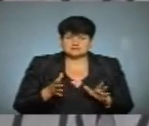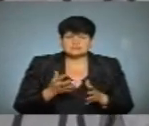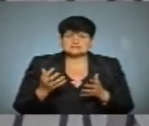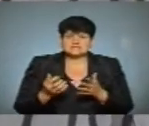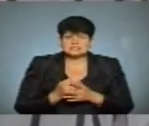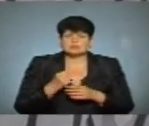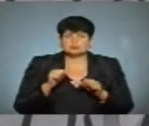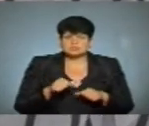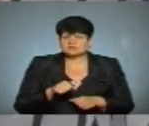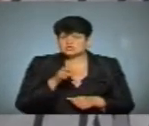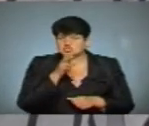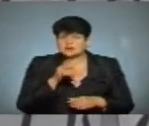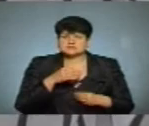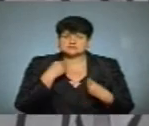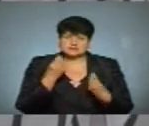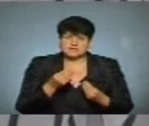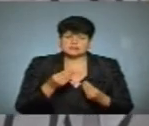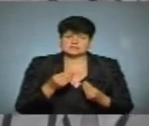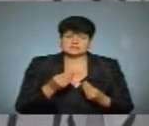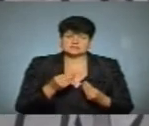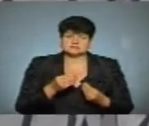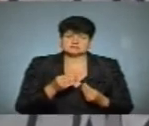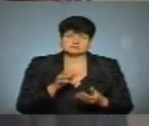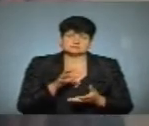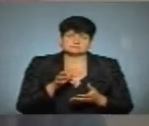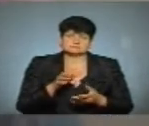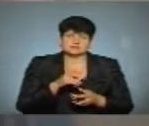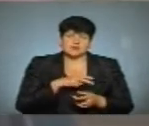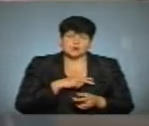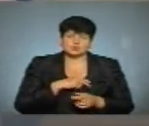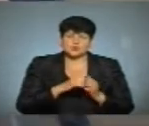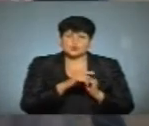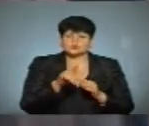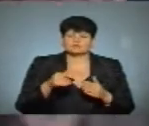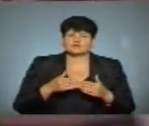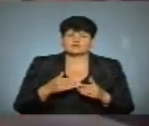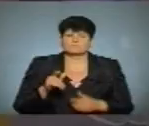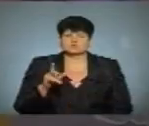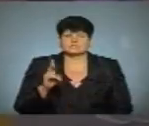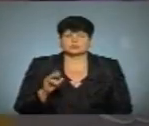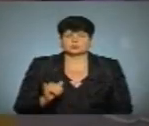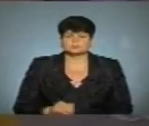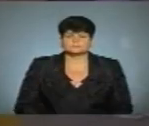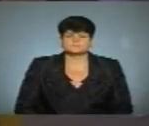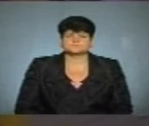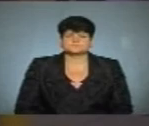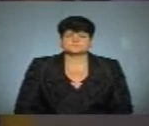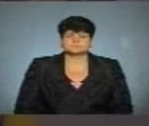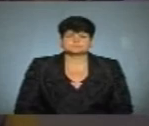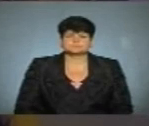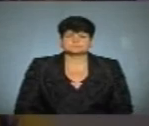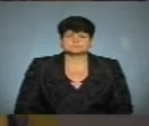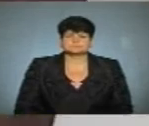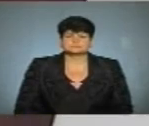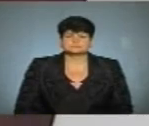знайдемо можливість і час вручити нагороди кожному випускнику. Марія Котенко, Андрій Бодак. Новини на Суспільному.